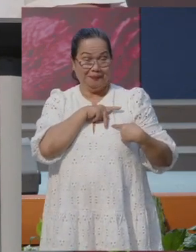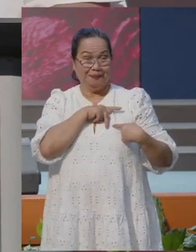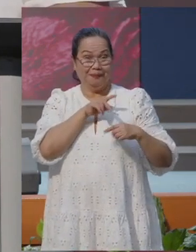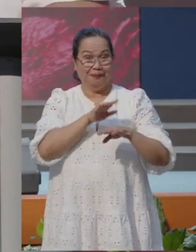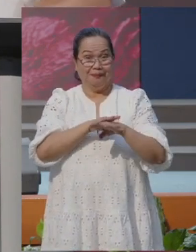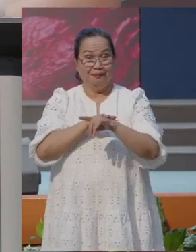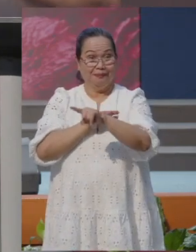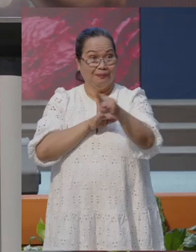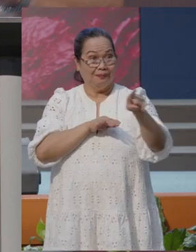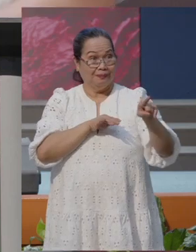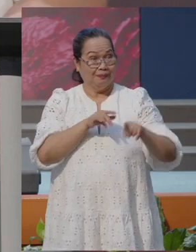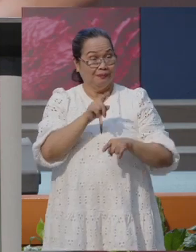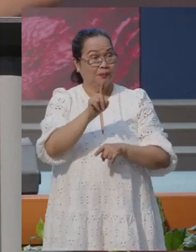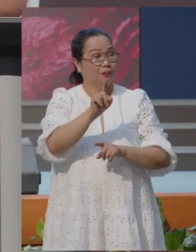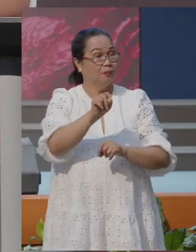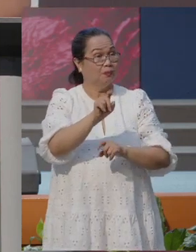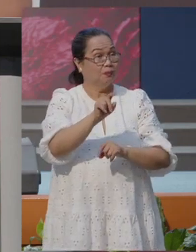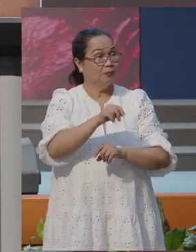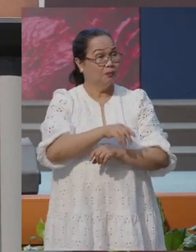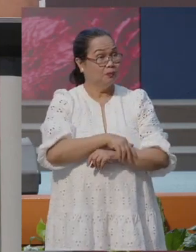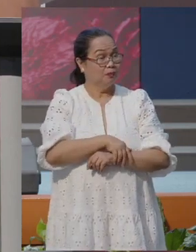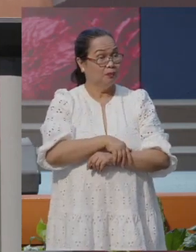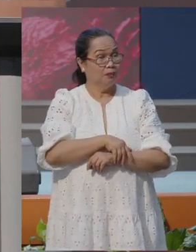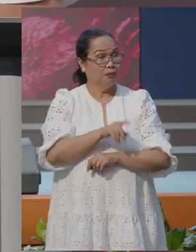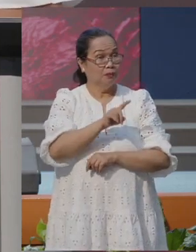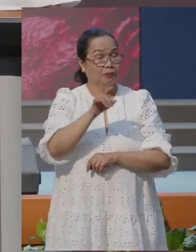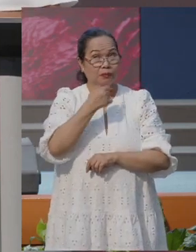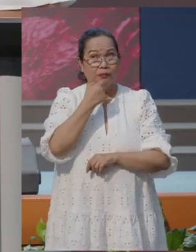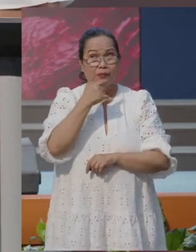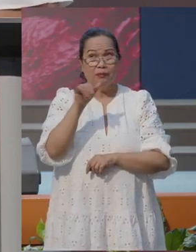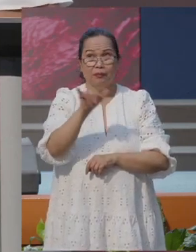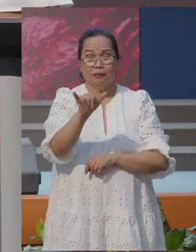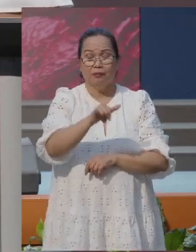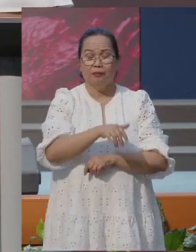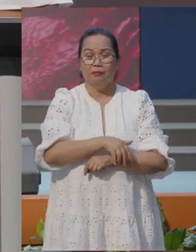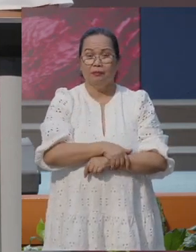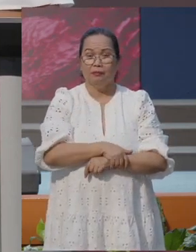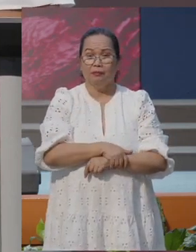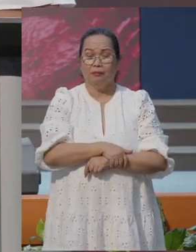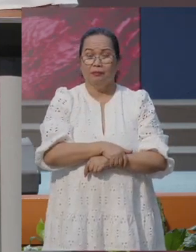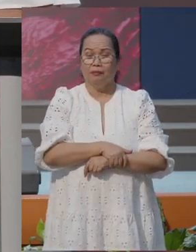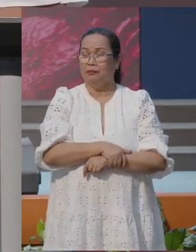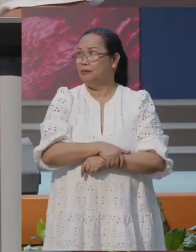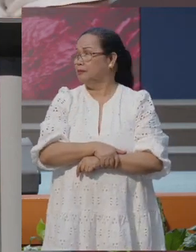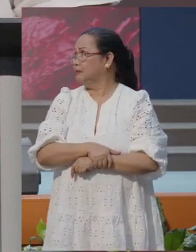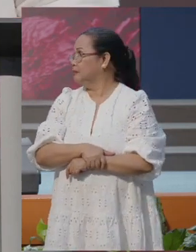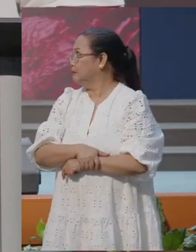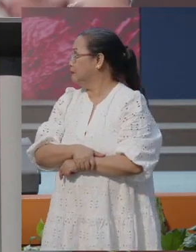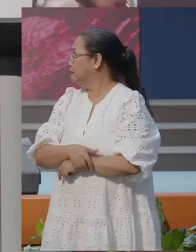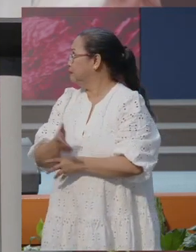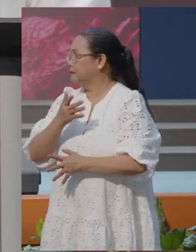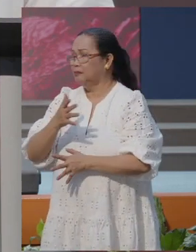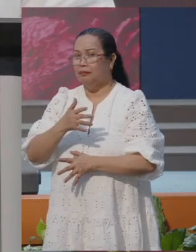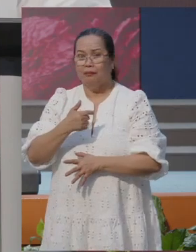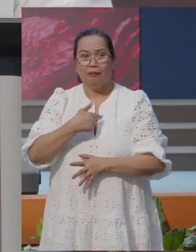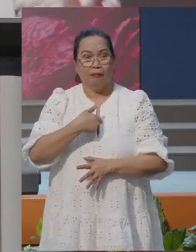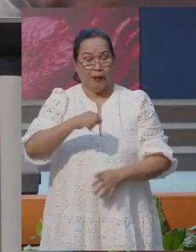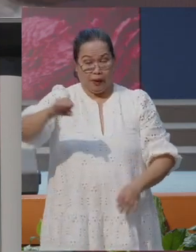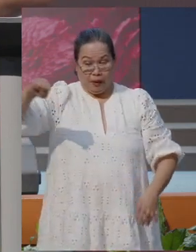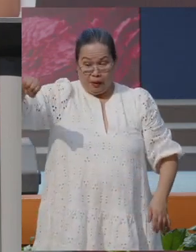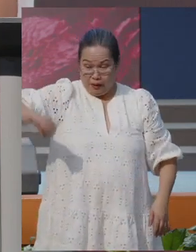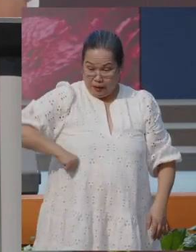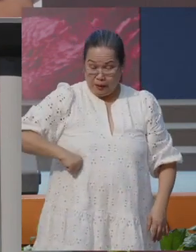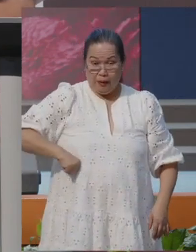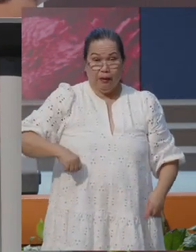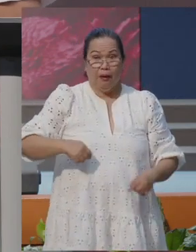inyo, ay mga kapatid, huwag niyo naman i-turn yung isang cheek. No? Baka kasi, ay, sasaksakin ako. O,